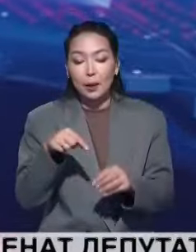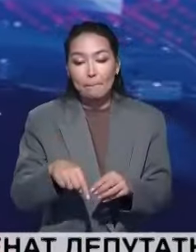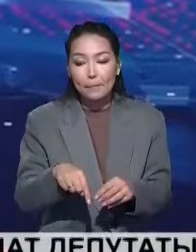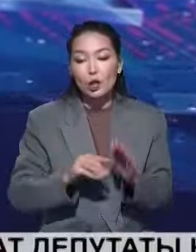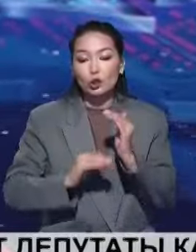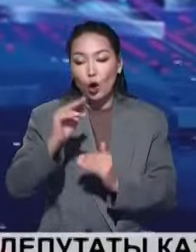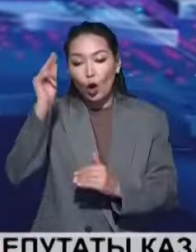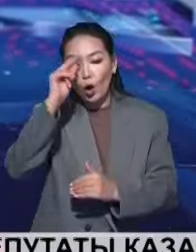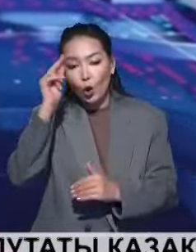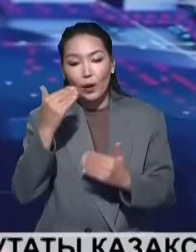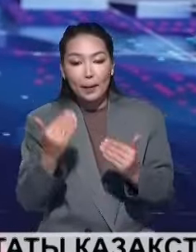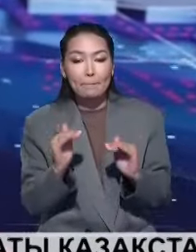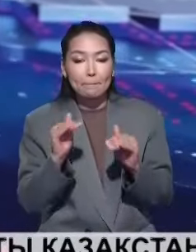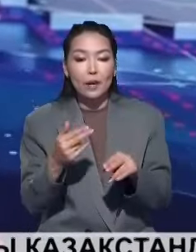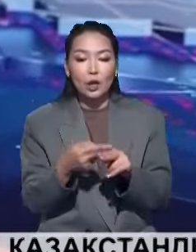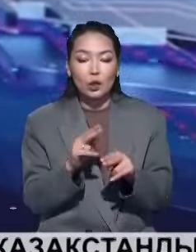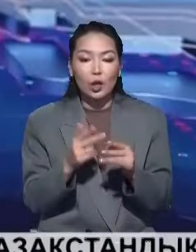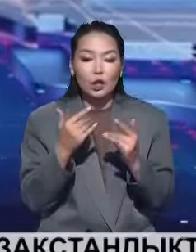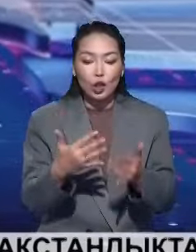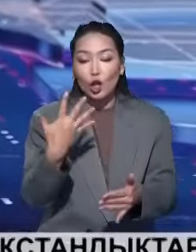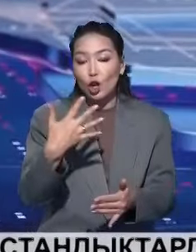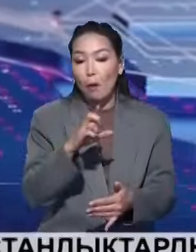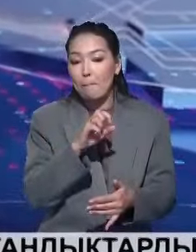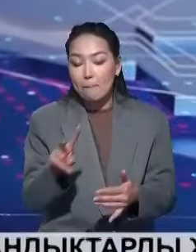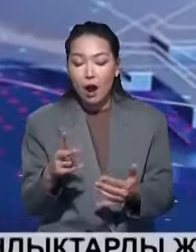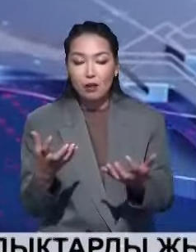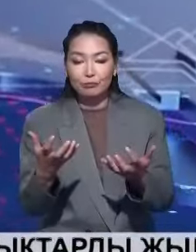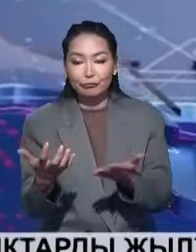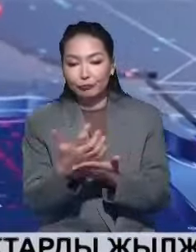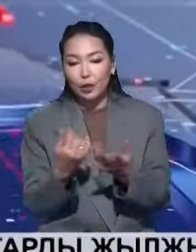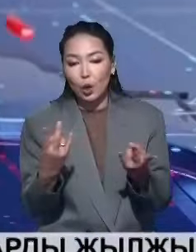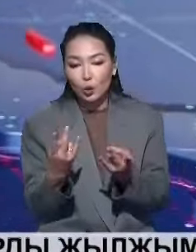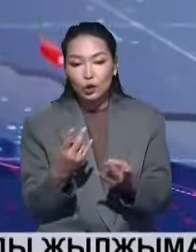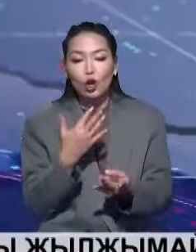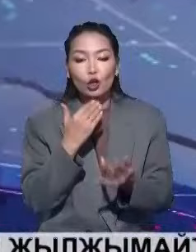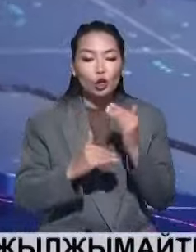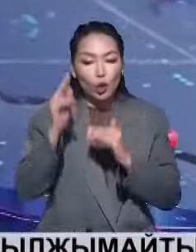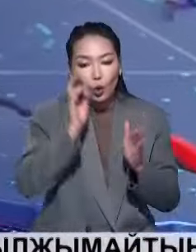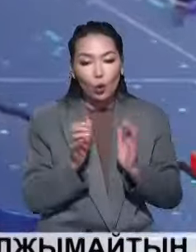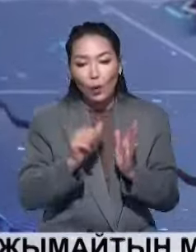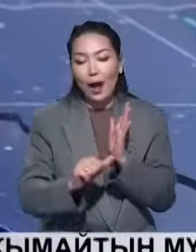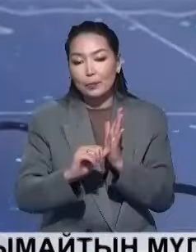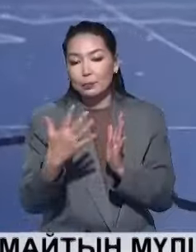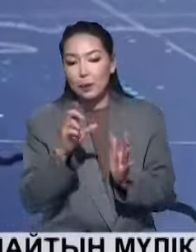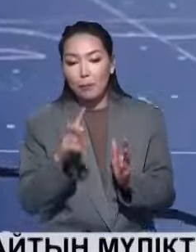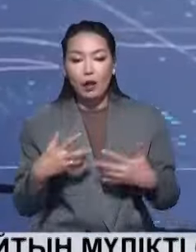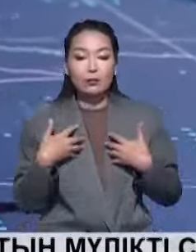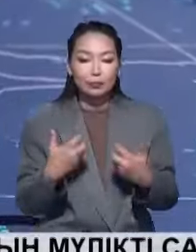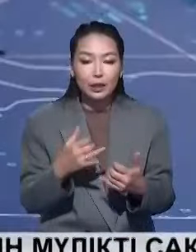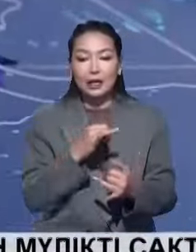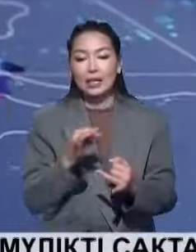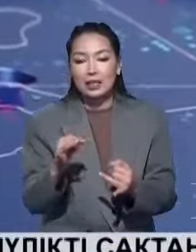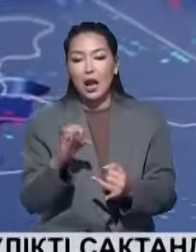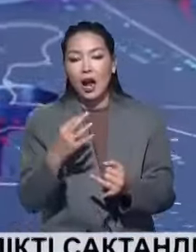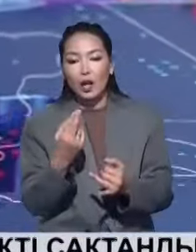орындарына түсу үшін талапкер кем дегенде 50 балл жинау керек. Ұлттық жоғары оқу орындарына 65 балл, денсаулық саласы бойынша 70, педагогикалық